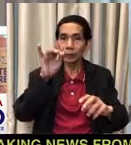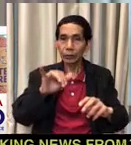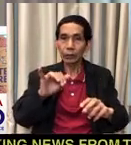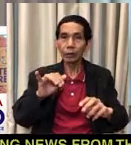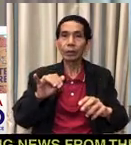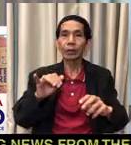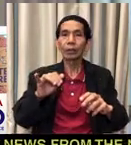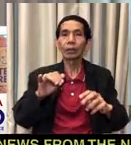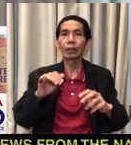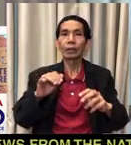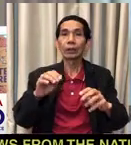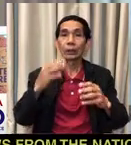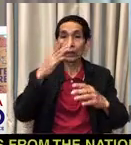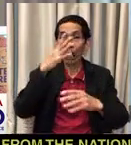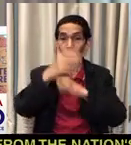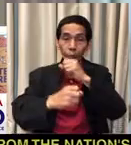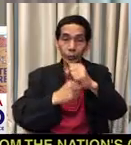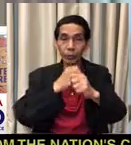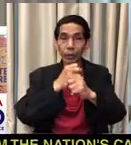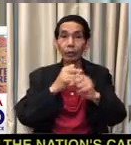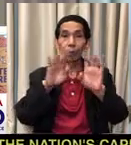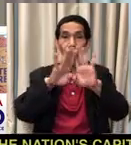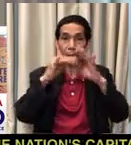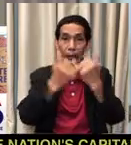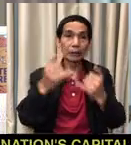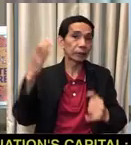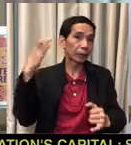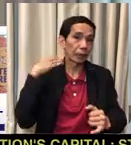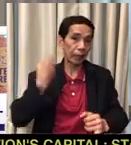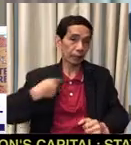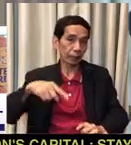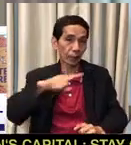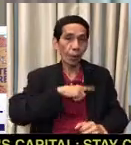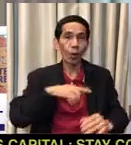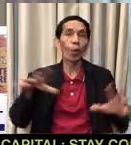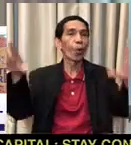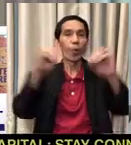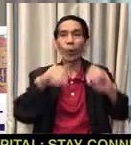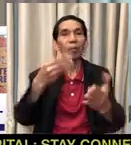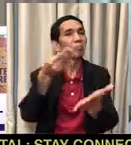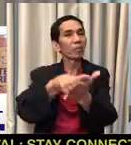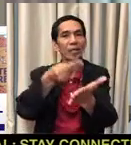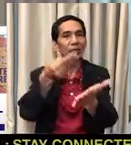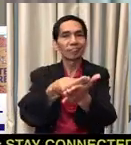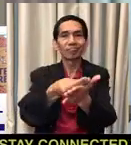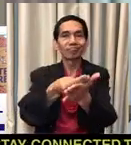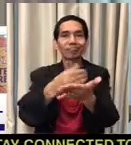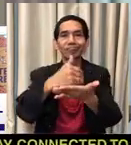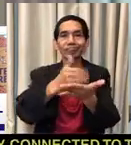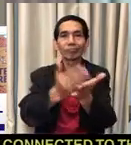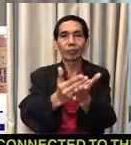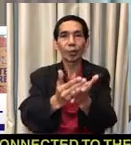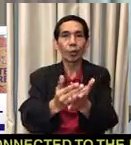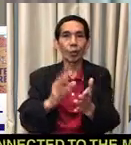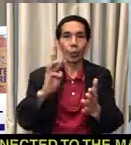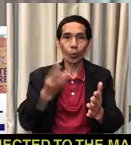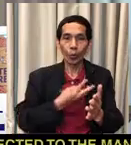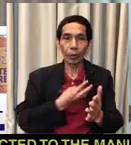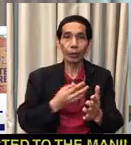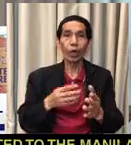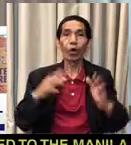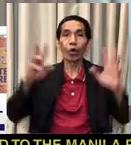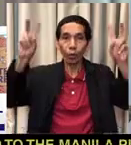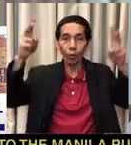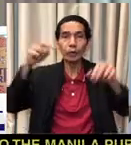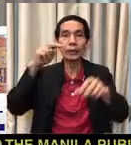alam mo, buka na ng taon, itong mga barangay chairman natin, wala yan budget. Kasi meron yung tinatawag